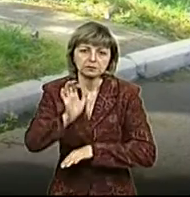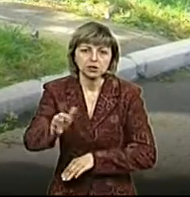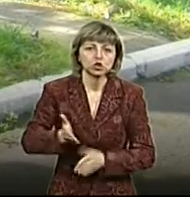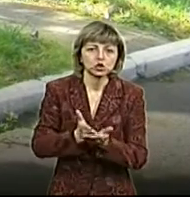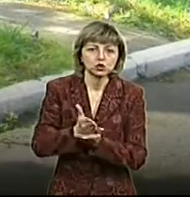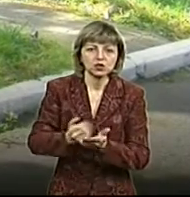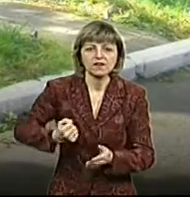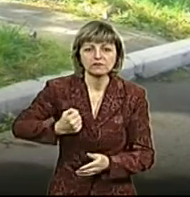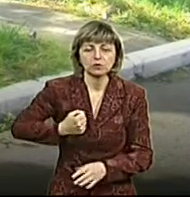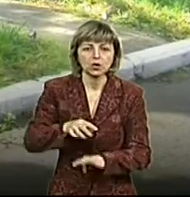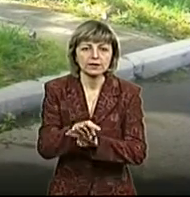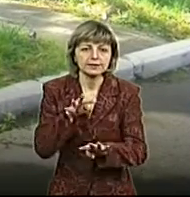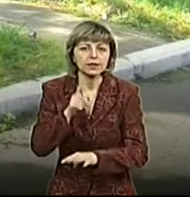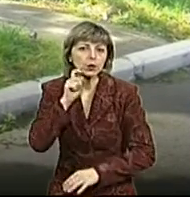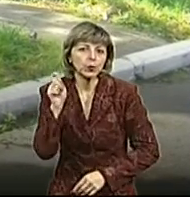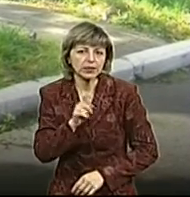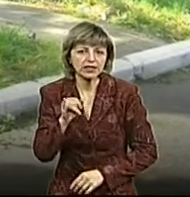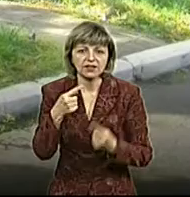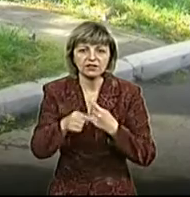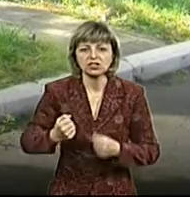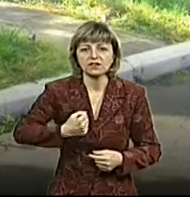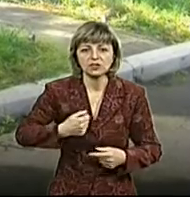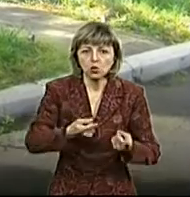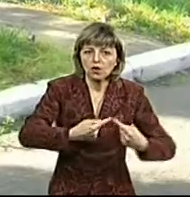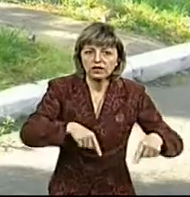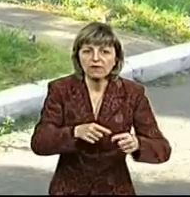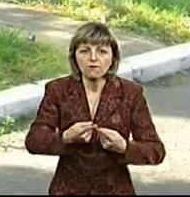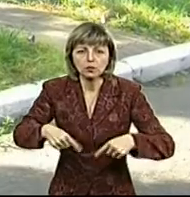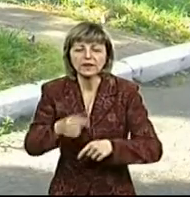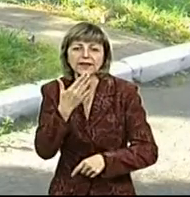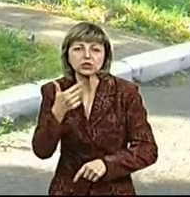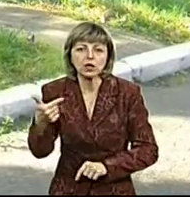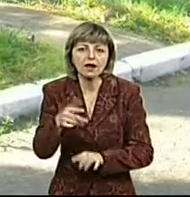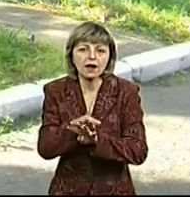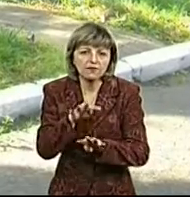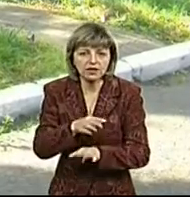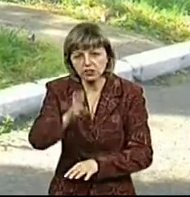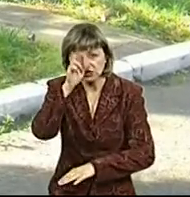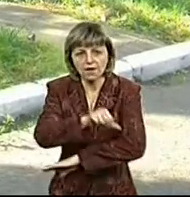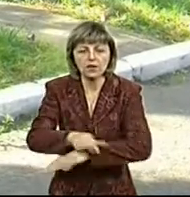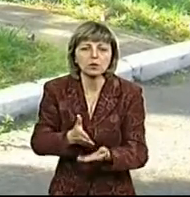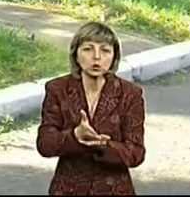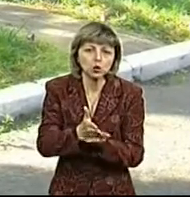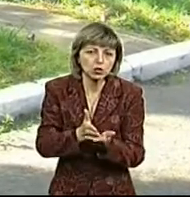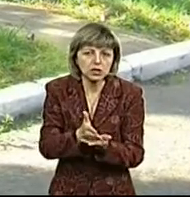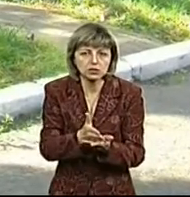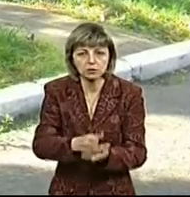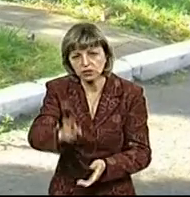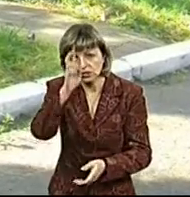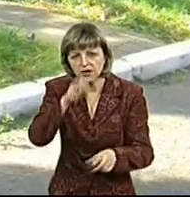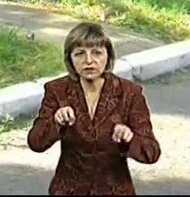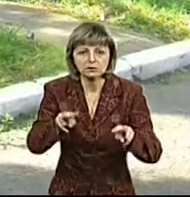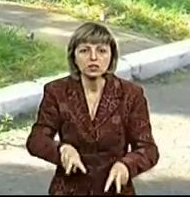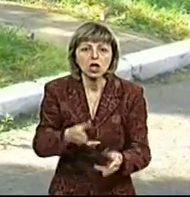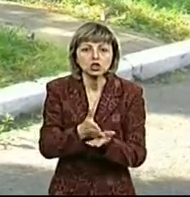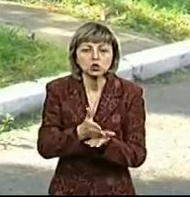в Збройні сили України і в інші військові формування, тобто Національна гвардія, Державна прикордонна служба та Державна спеціальна